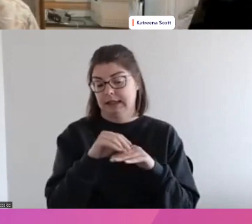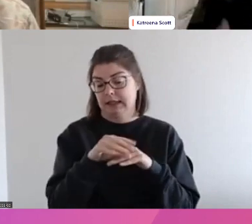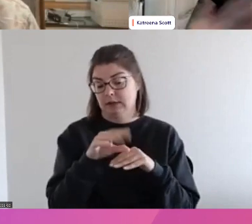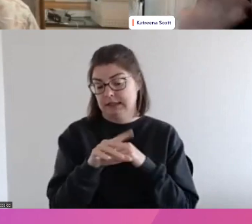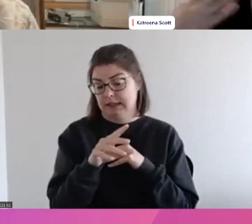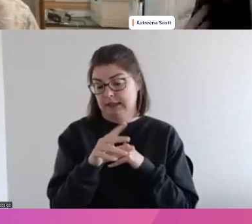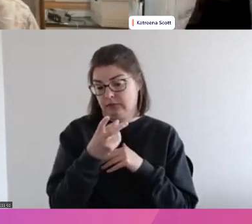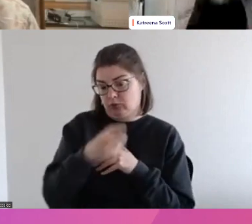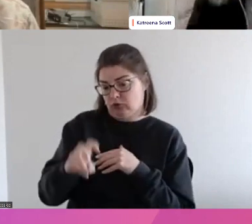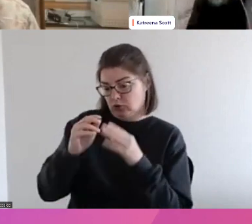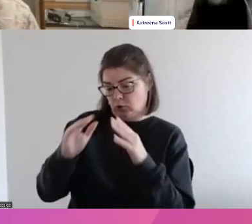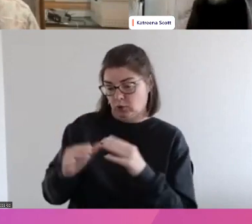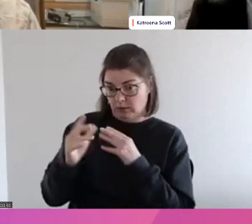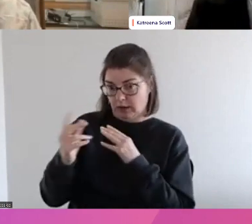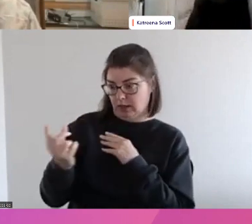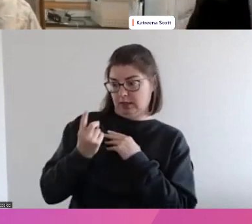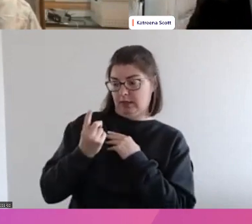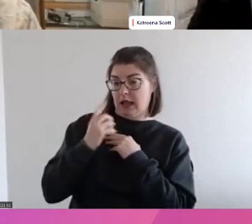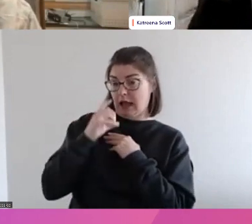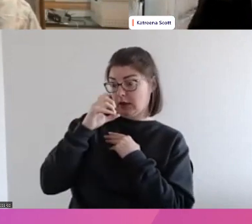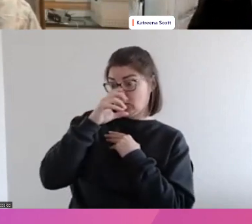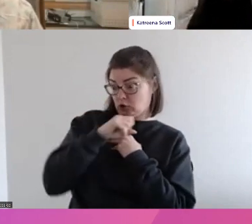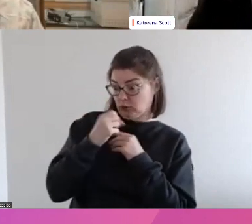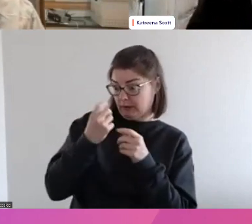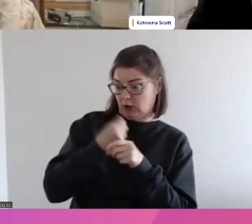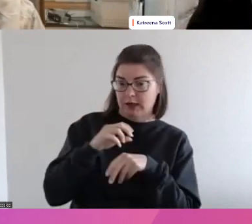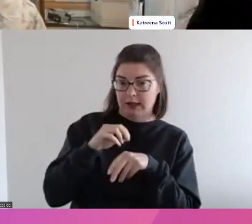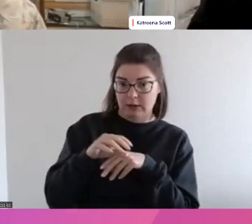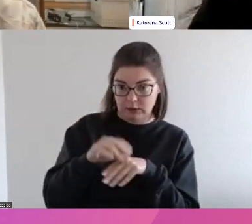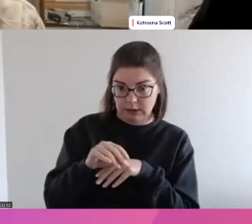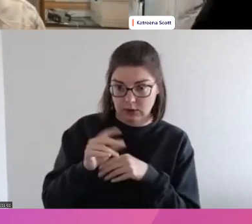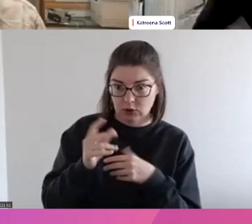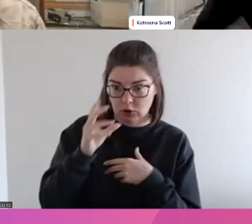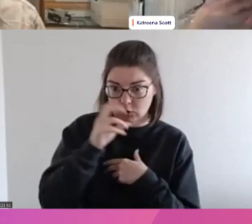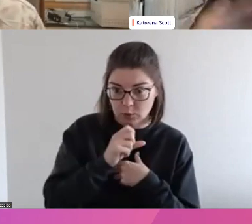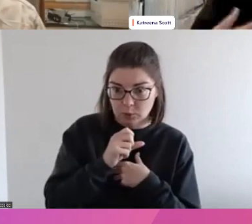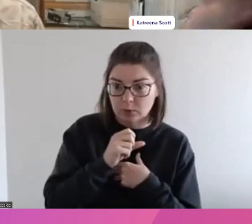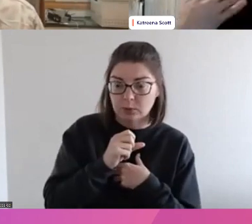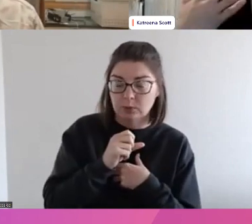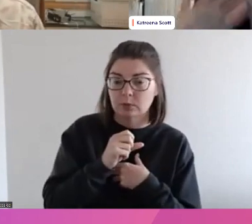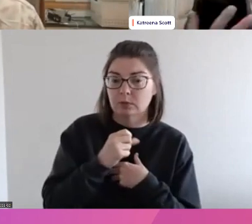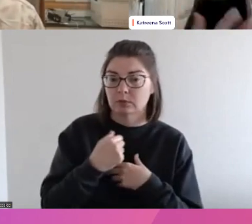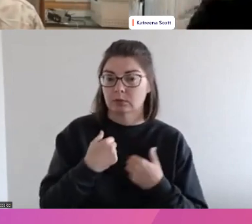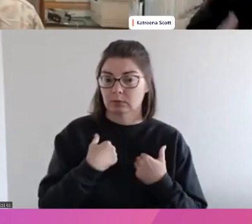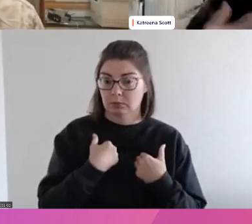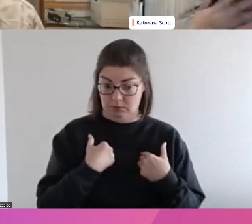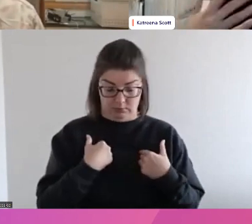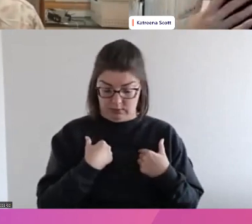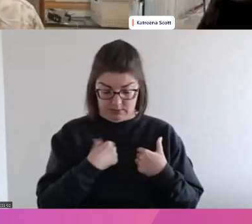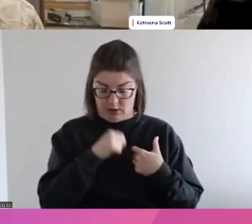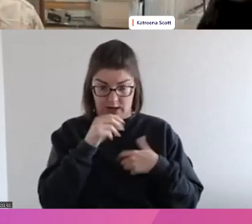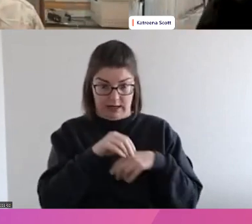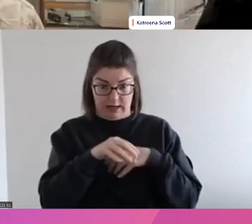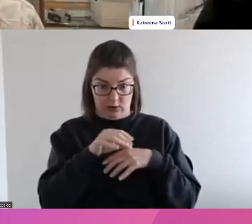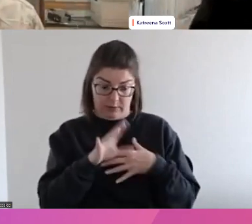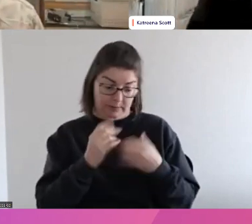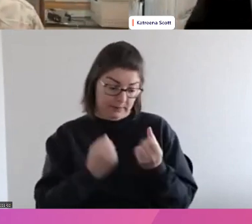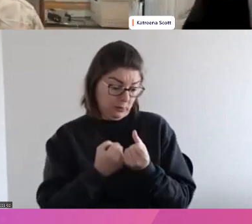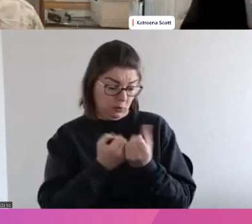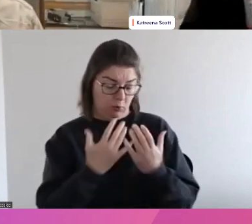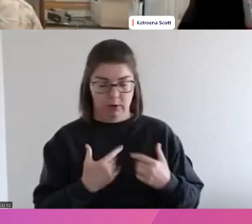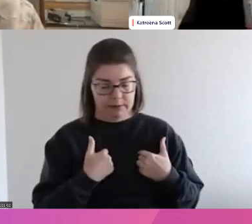participantes ici qui ont posé la question. Par exemple, dans les maisons de transition, il y a des gens qui